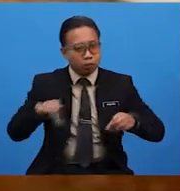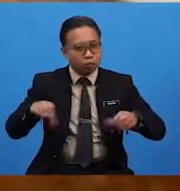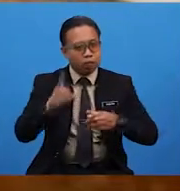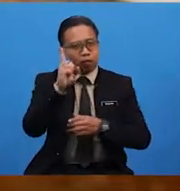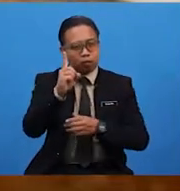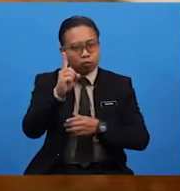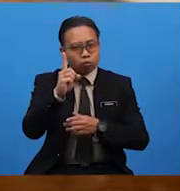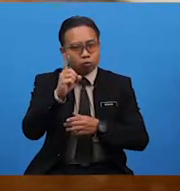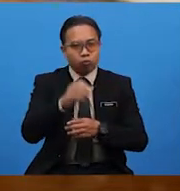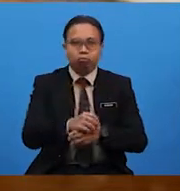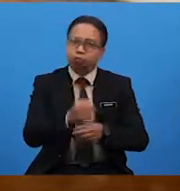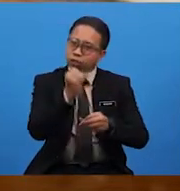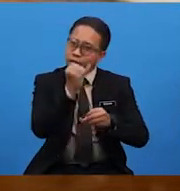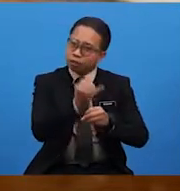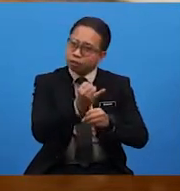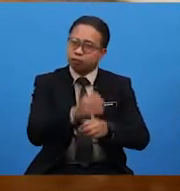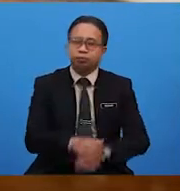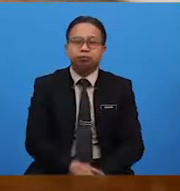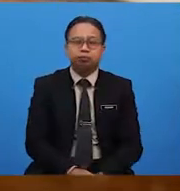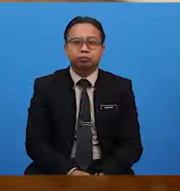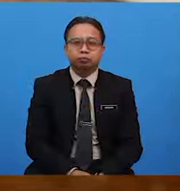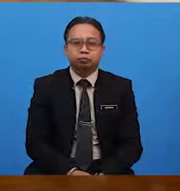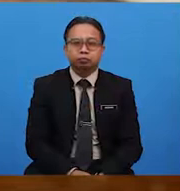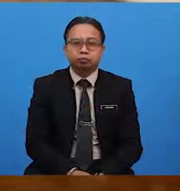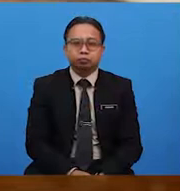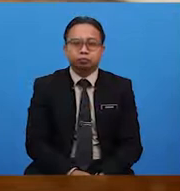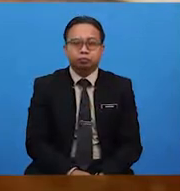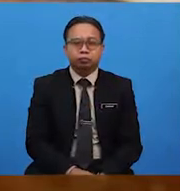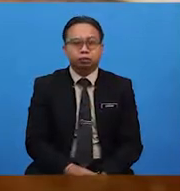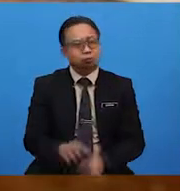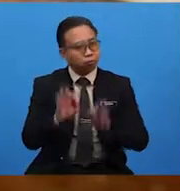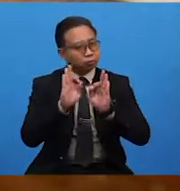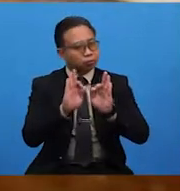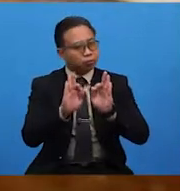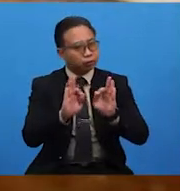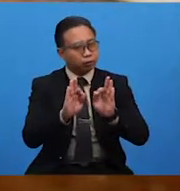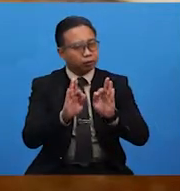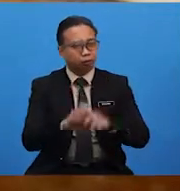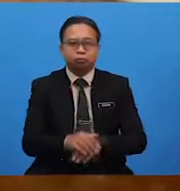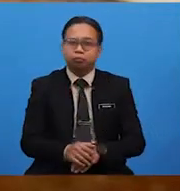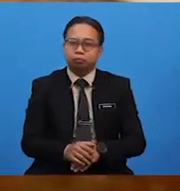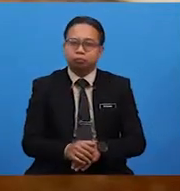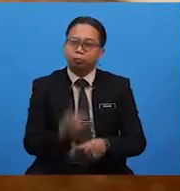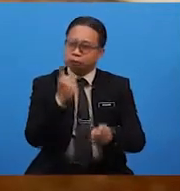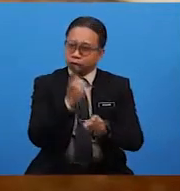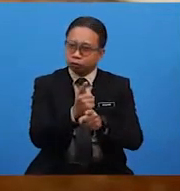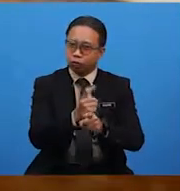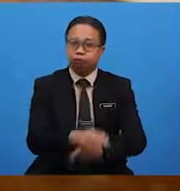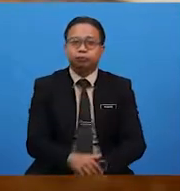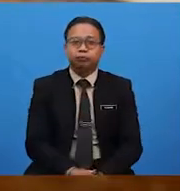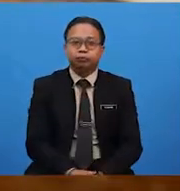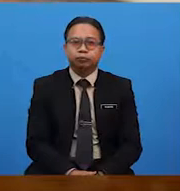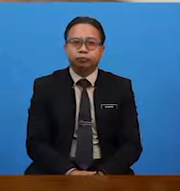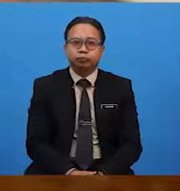karya Betul tak Gordon Wow dalam diam-diam Emang perfect lawan 5 bagus rumah tepat sekali wanita